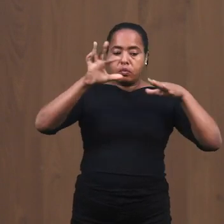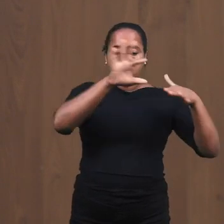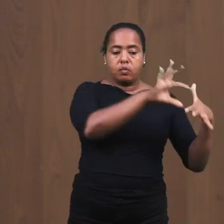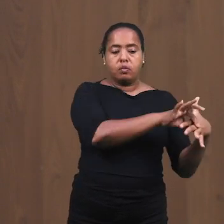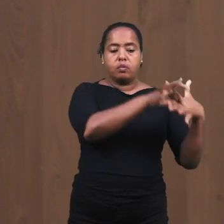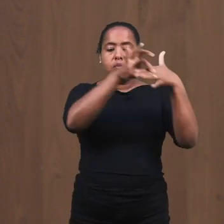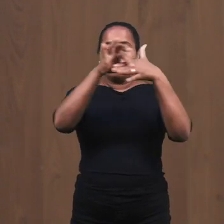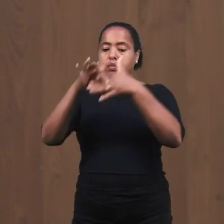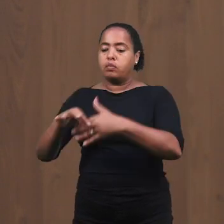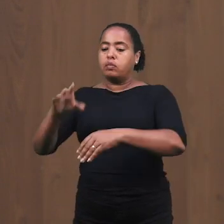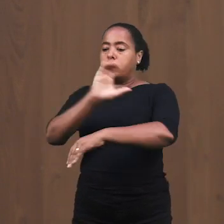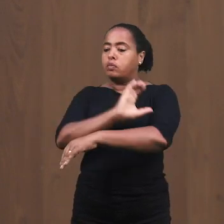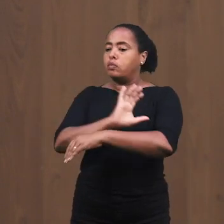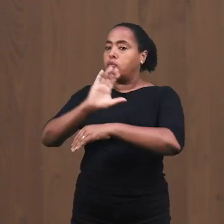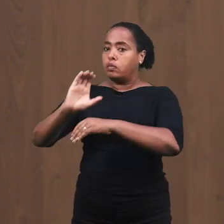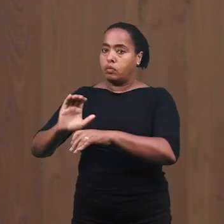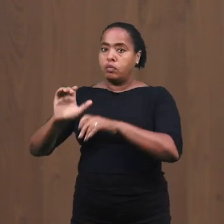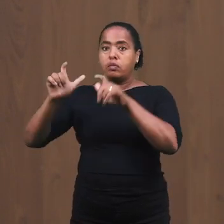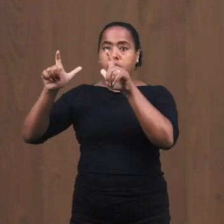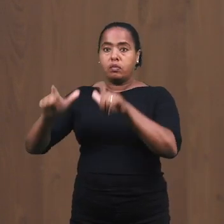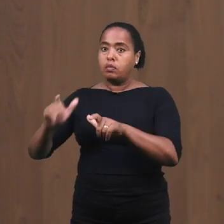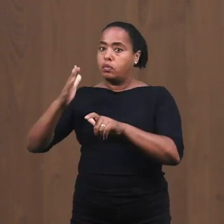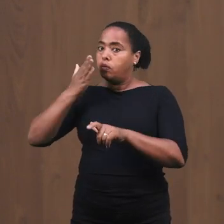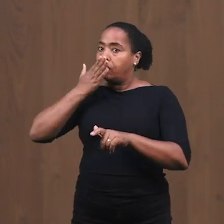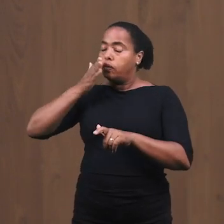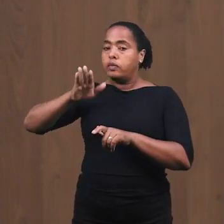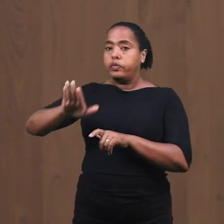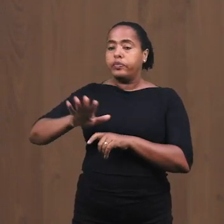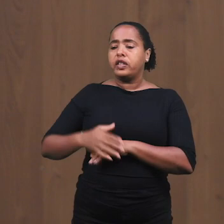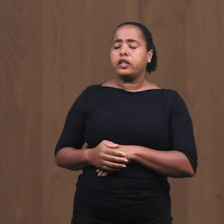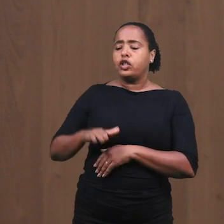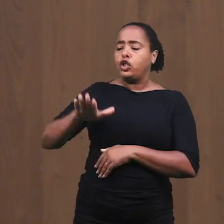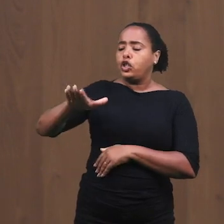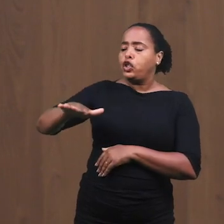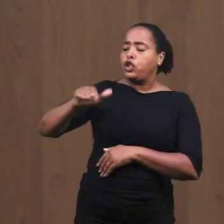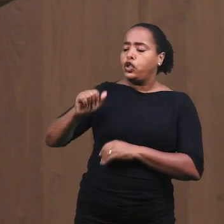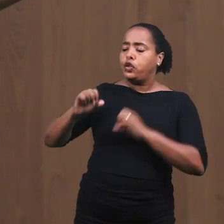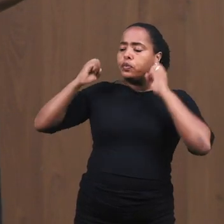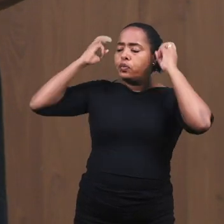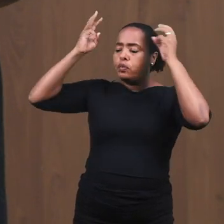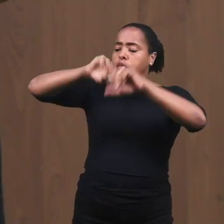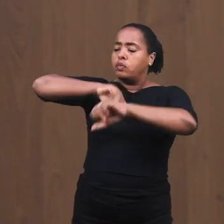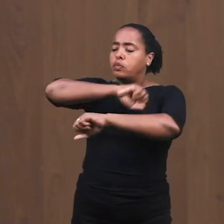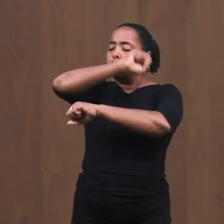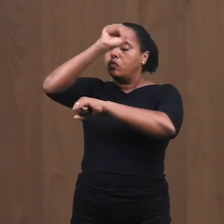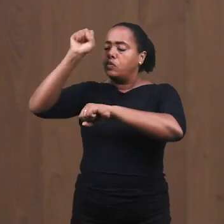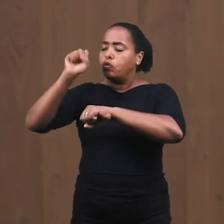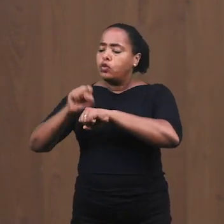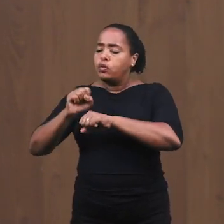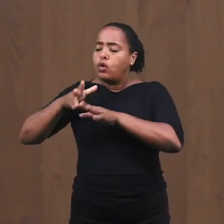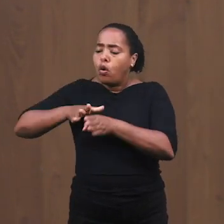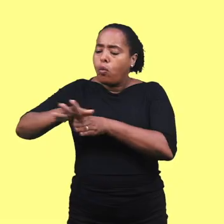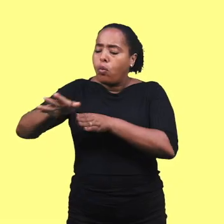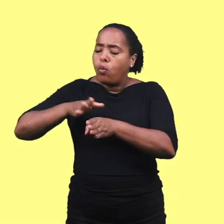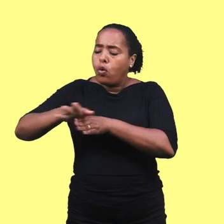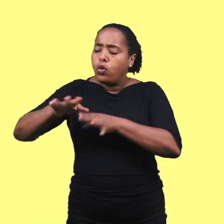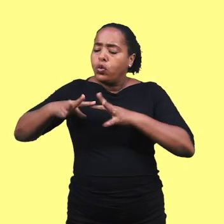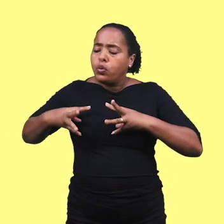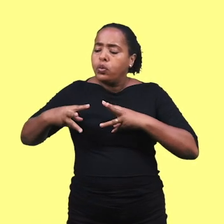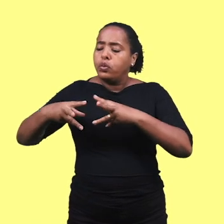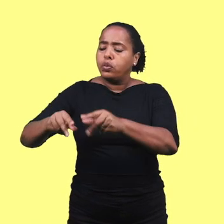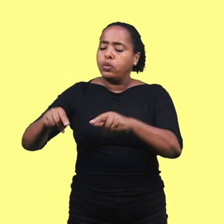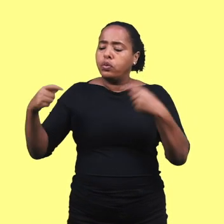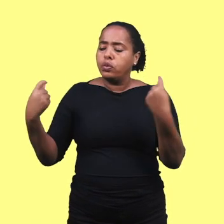и послал Моисея, чтобы он вывел их из Египта в землю обетованную. Когда они дошли до горы Синай, то